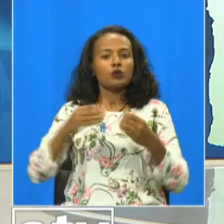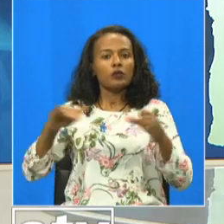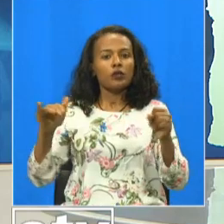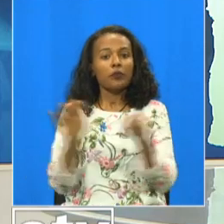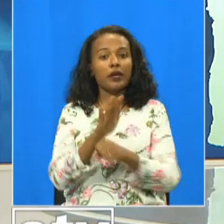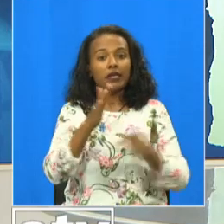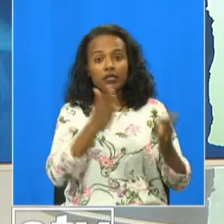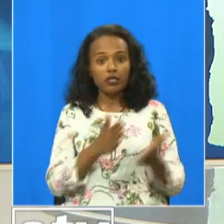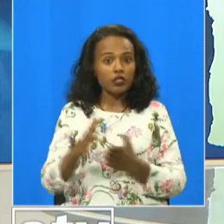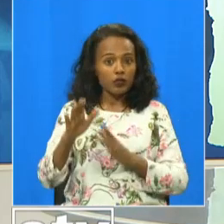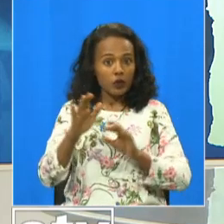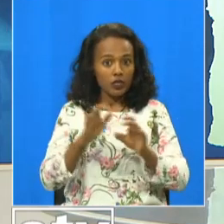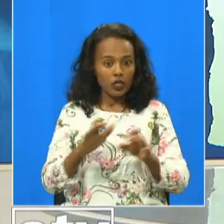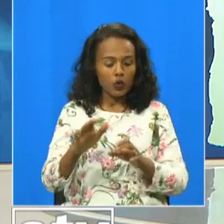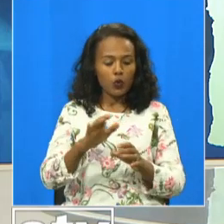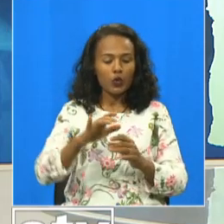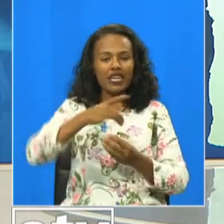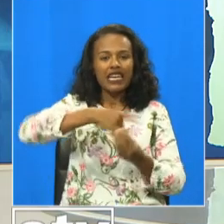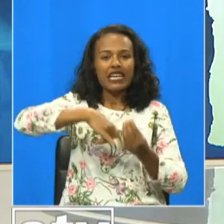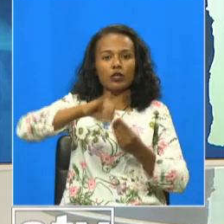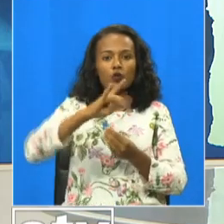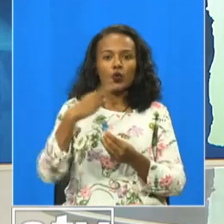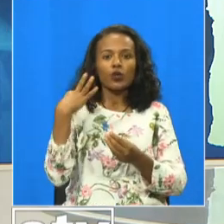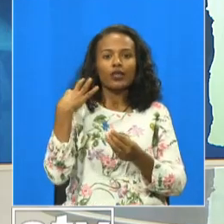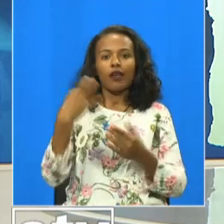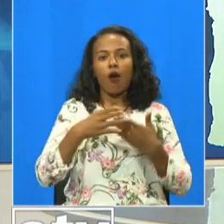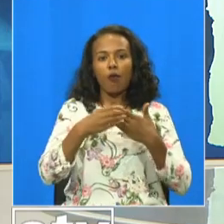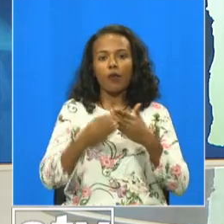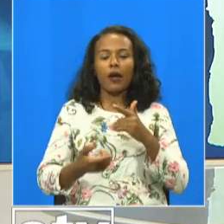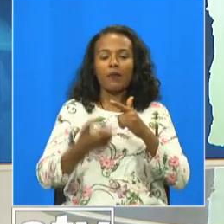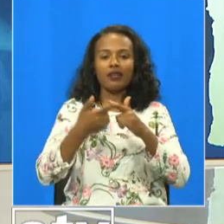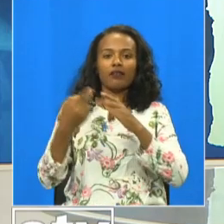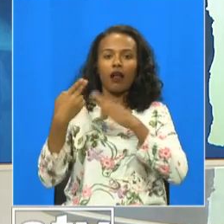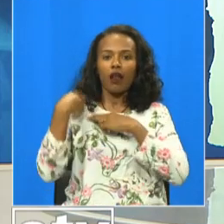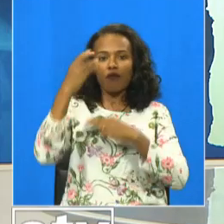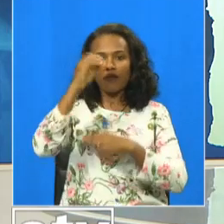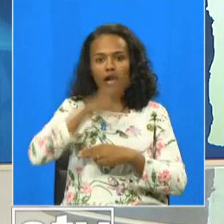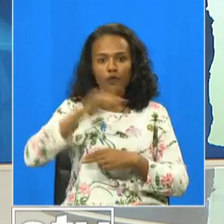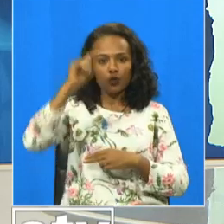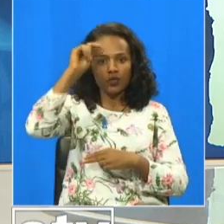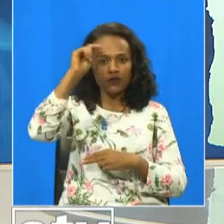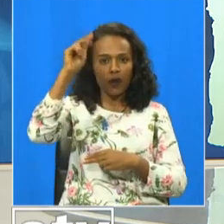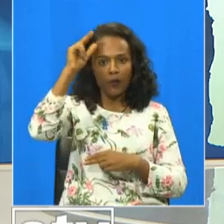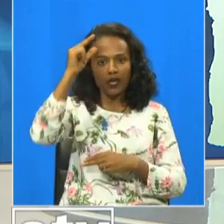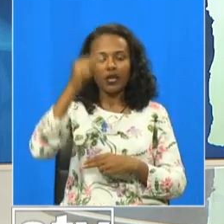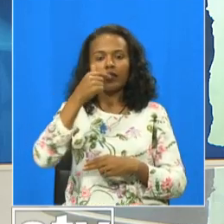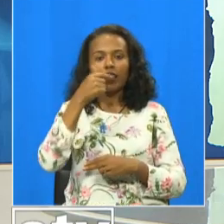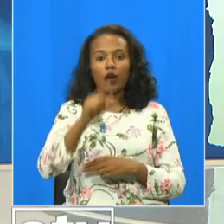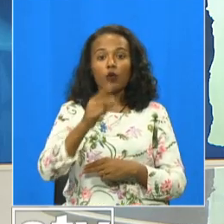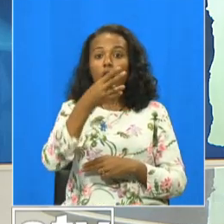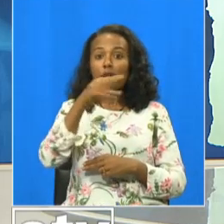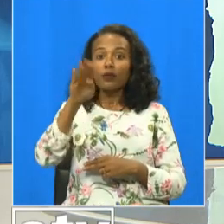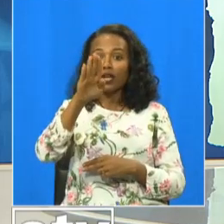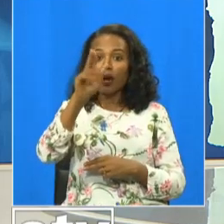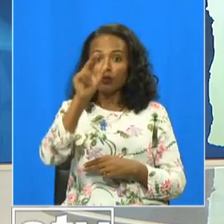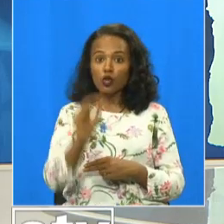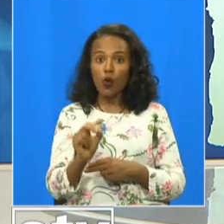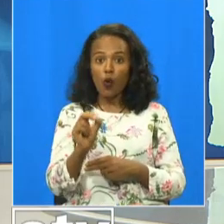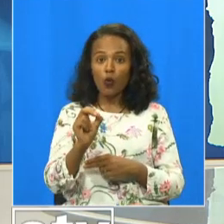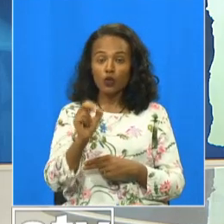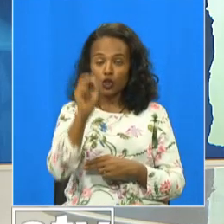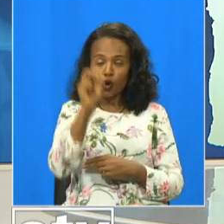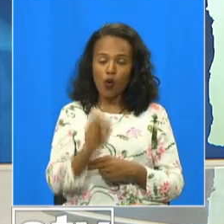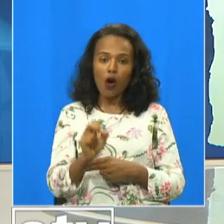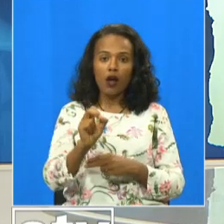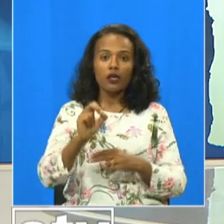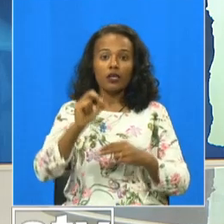ዝግጅት መደረጉን የዞኑ ጤና መምሪያ ምክትል ኃላፊ አቶ ተስፋዬ በየነ አስታውቋል። የምዕራብ ሸዋ ዞን የመንግስት ኮሙኒኬሽን ጉዳዮች